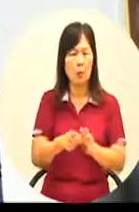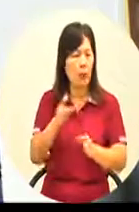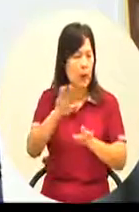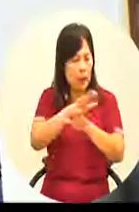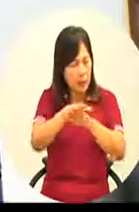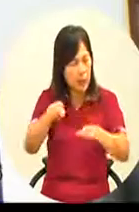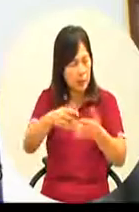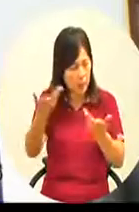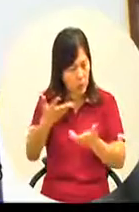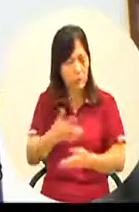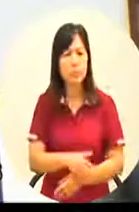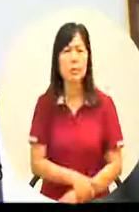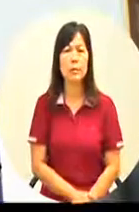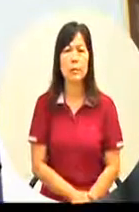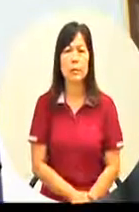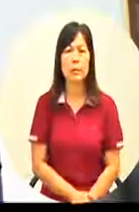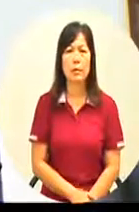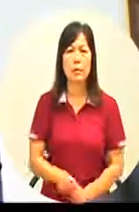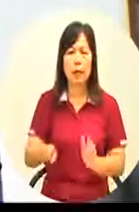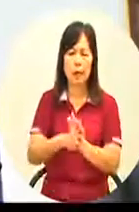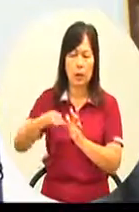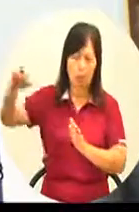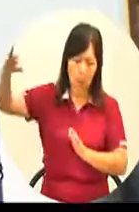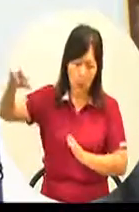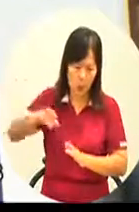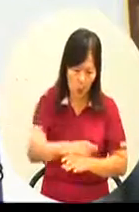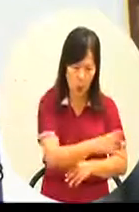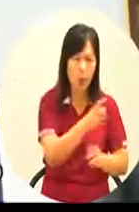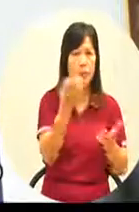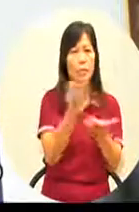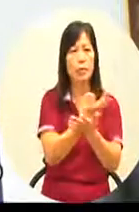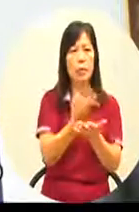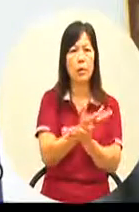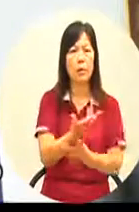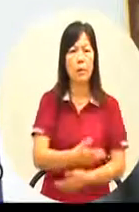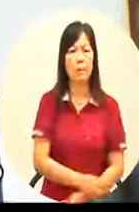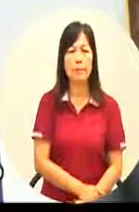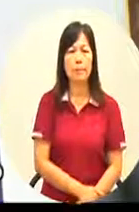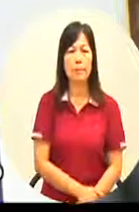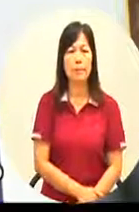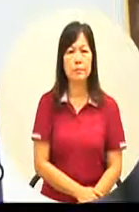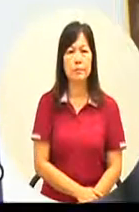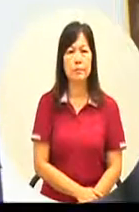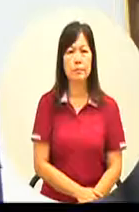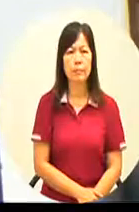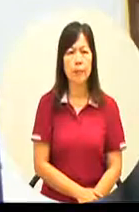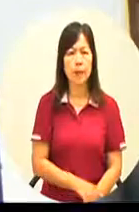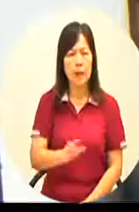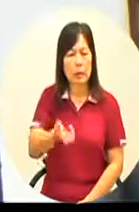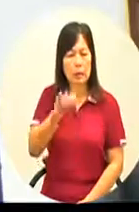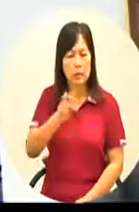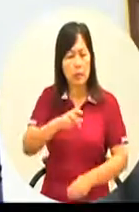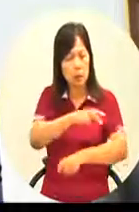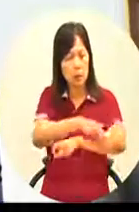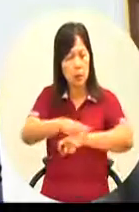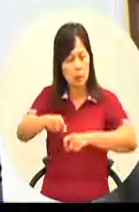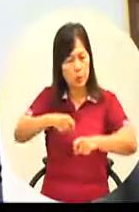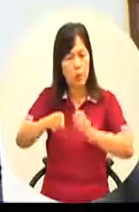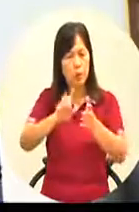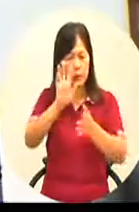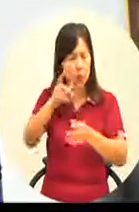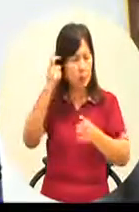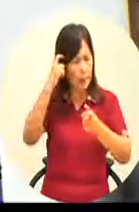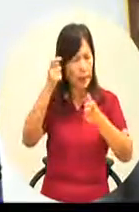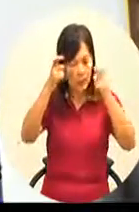那再加上啊跑道不足，好跑道不足。那当初有计划要把高雄机场